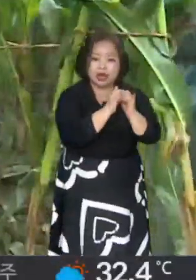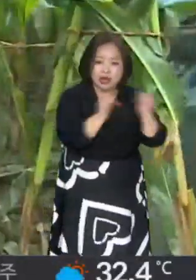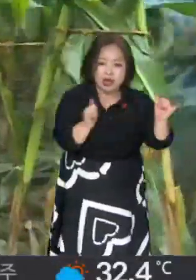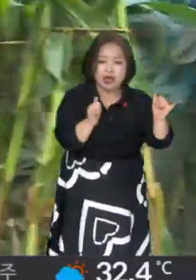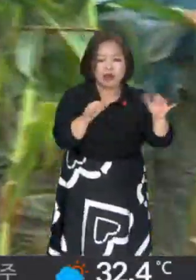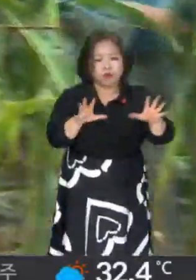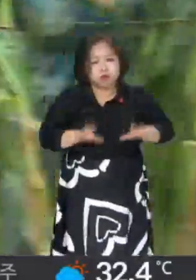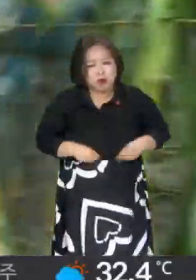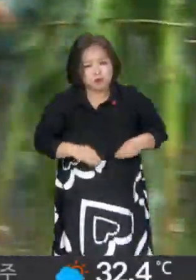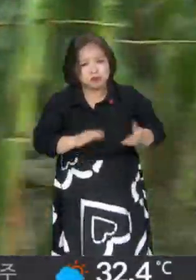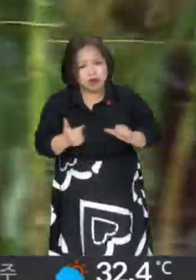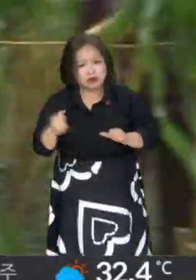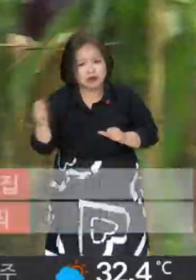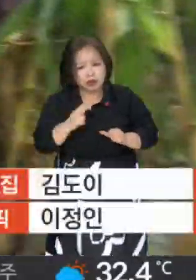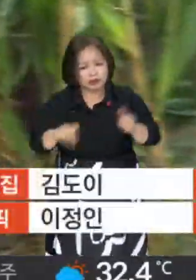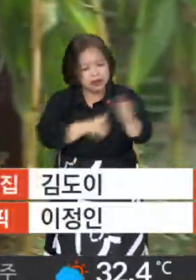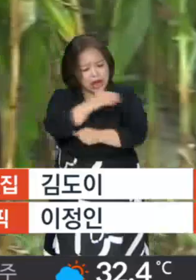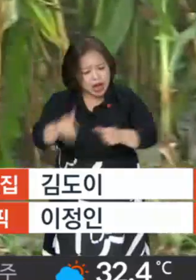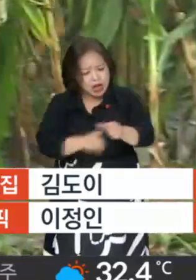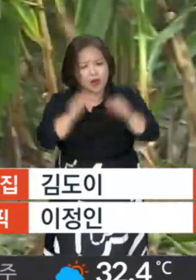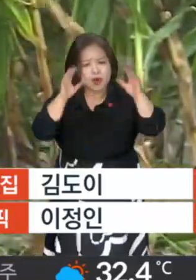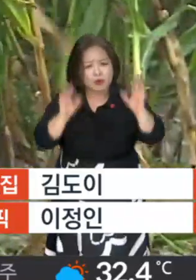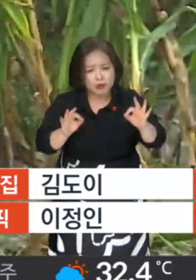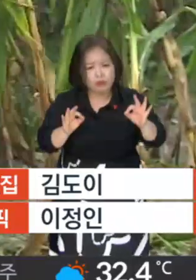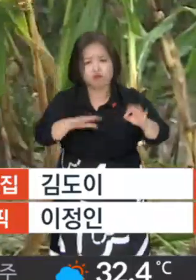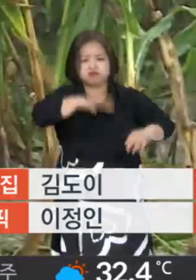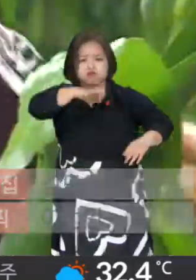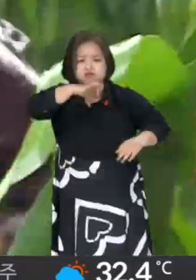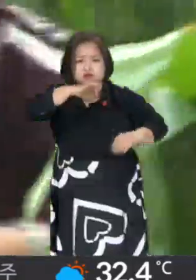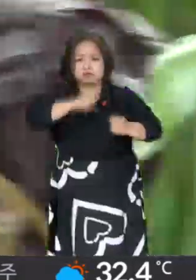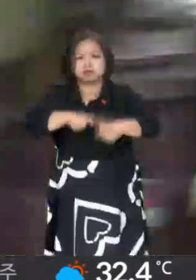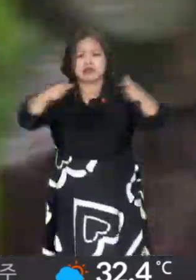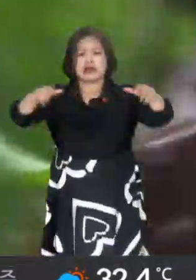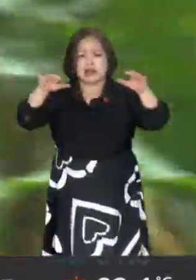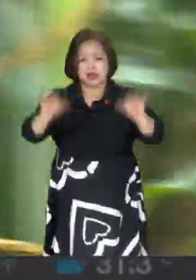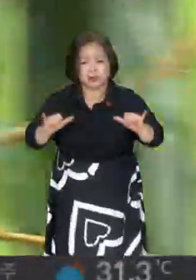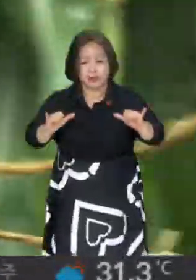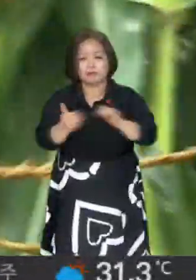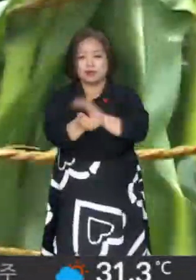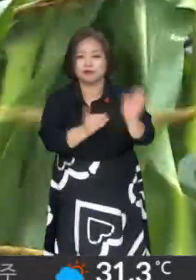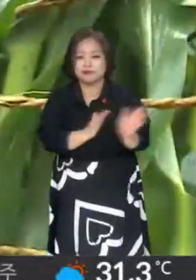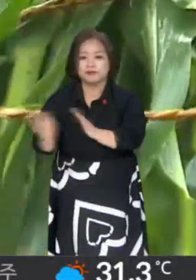경제적 피해가 크면 민심이 더 악화할 수 있기 때문입니다 연합뉴스tv 지성님입니다